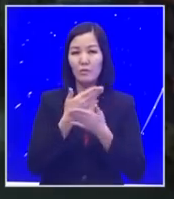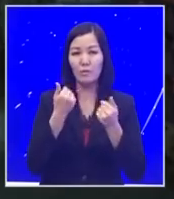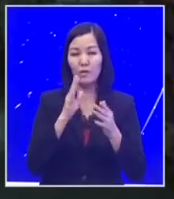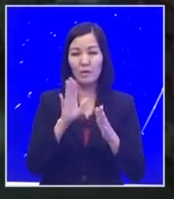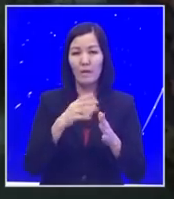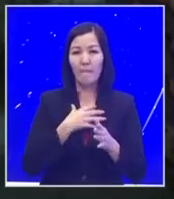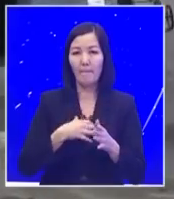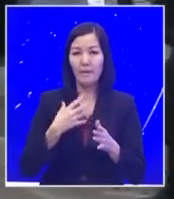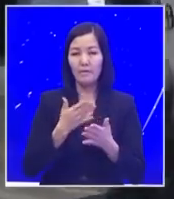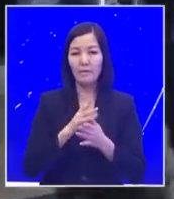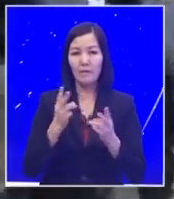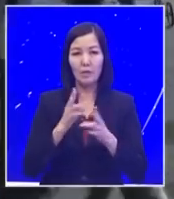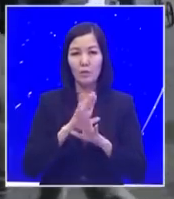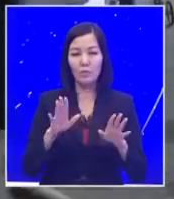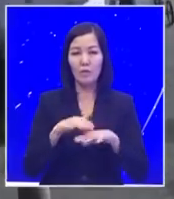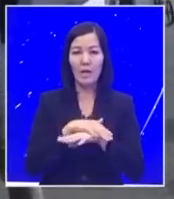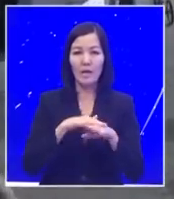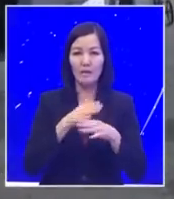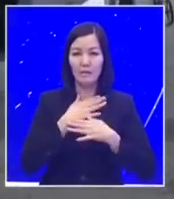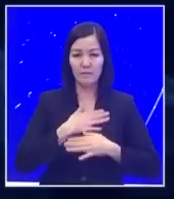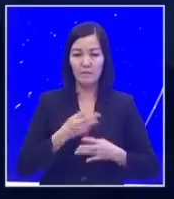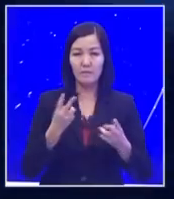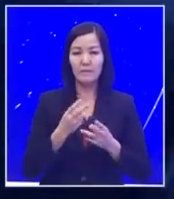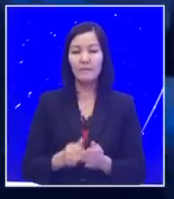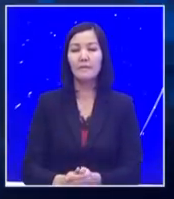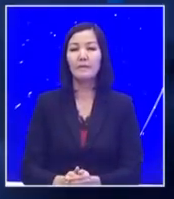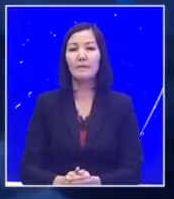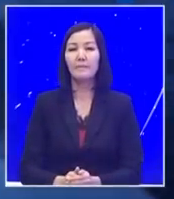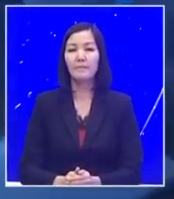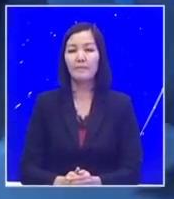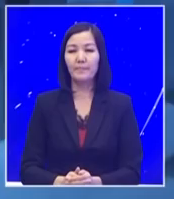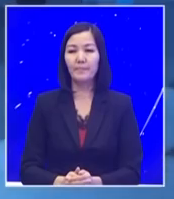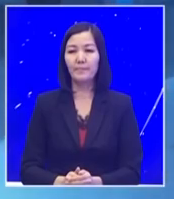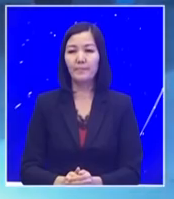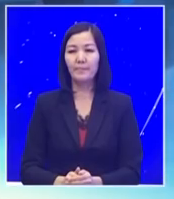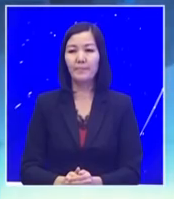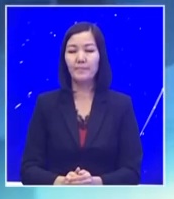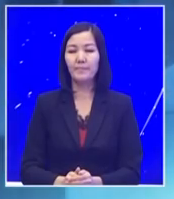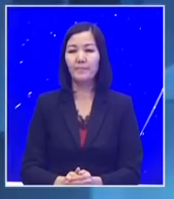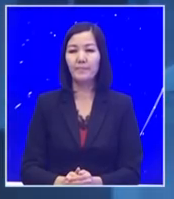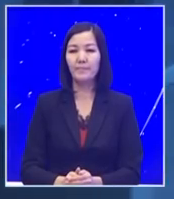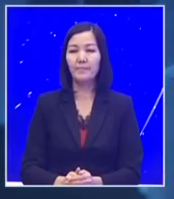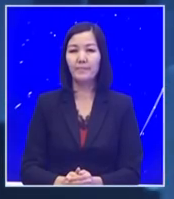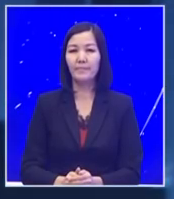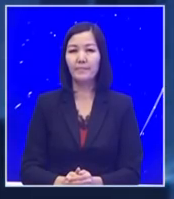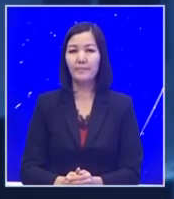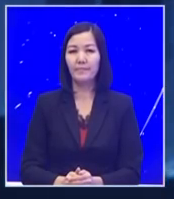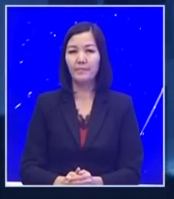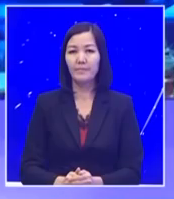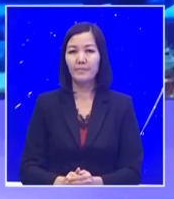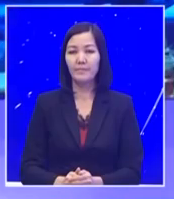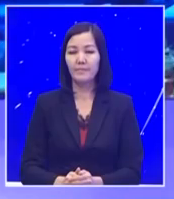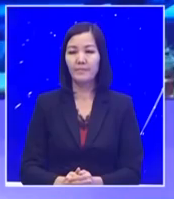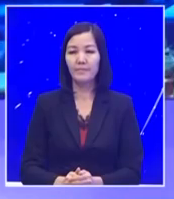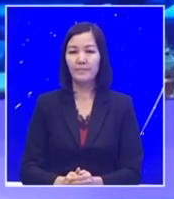негіз жоқ. Сондықтан олар халықты сабырға шақырады. Мадина Берікқызы, Анвар Амангелдинов, Ержан Дүйсен, Жетісу телеарнасы.